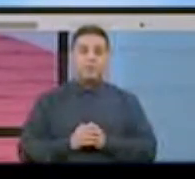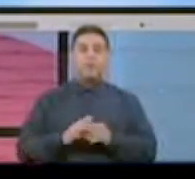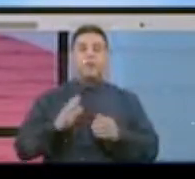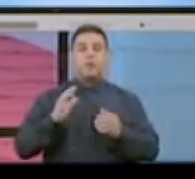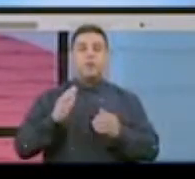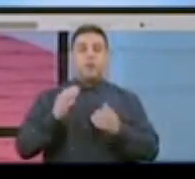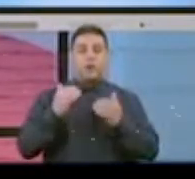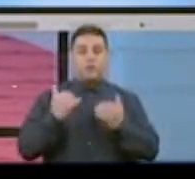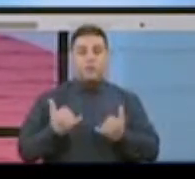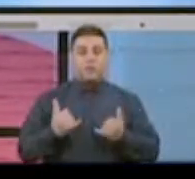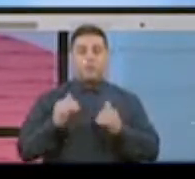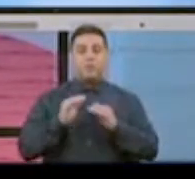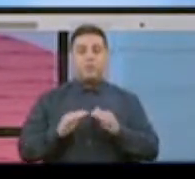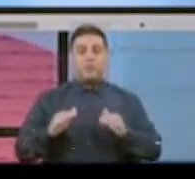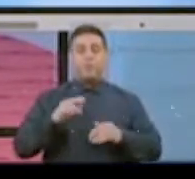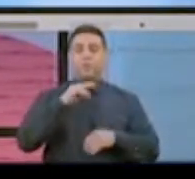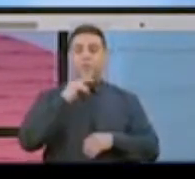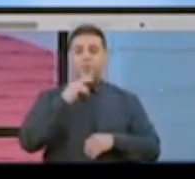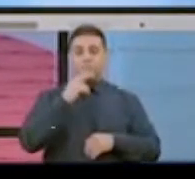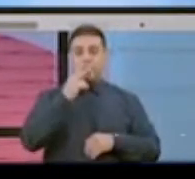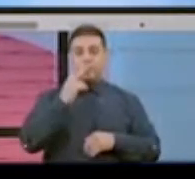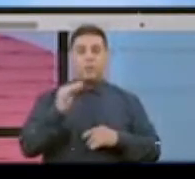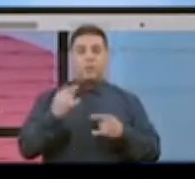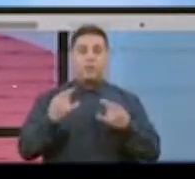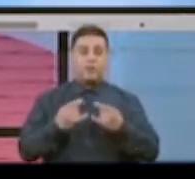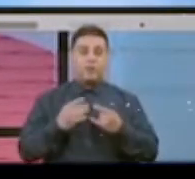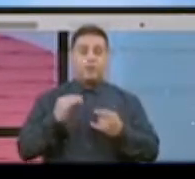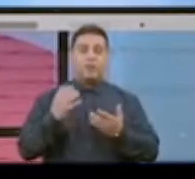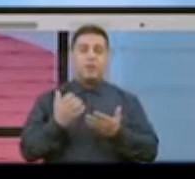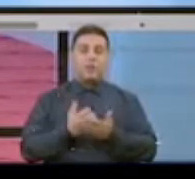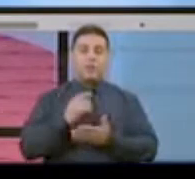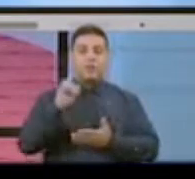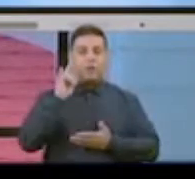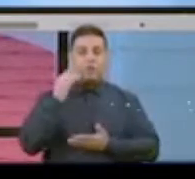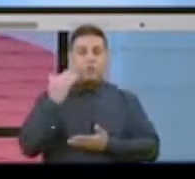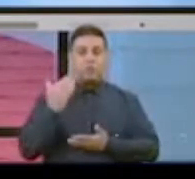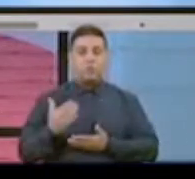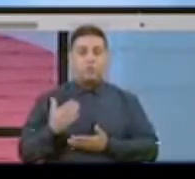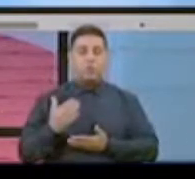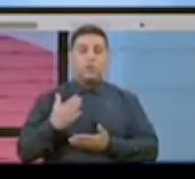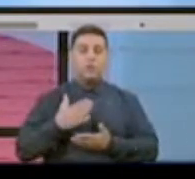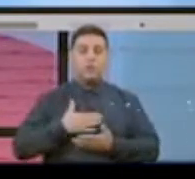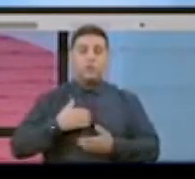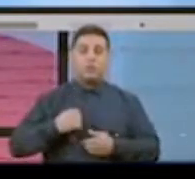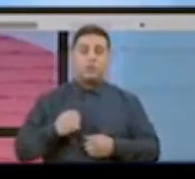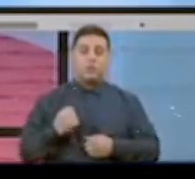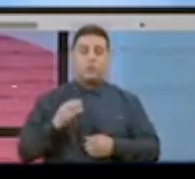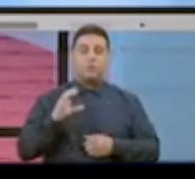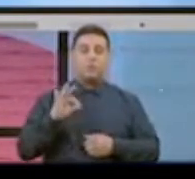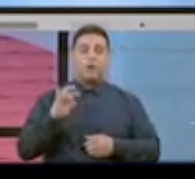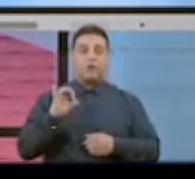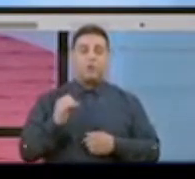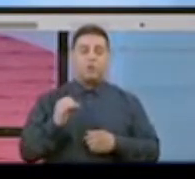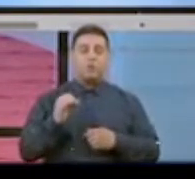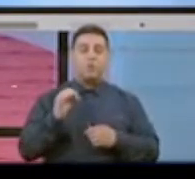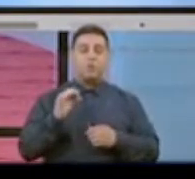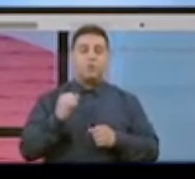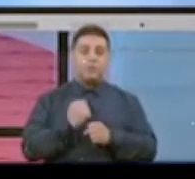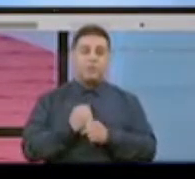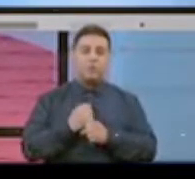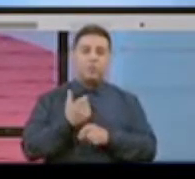Ну а теперь, ребятки, внимательно посмотрите экран и найдите ошибки. Наш товарищ Смайлик допустил очень много